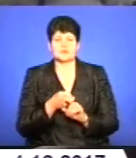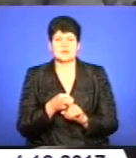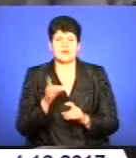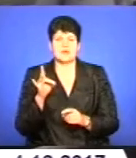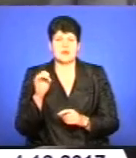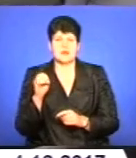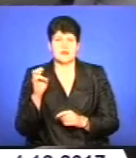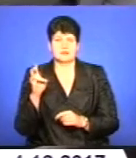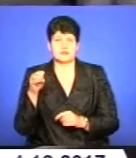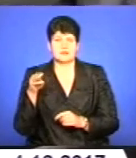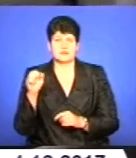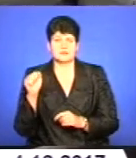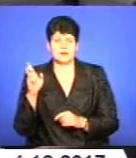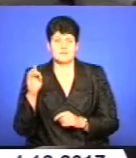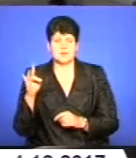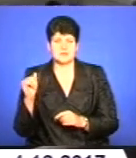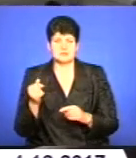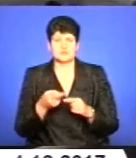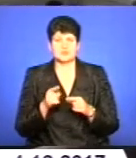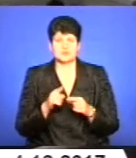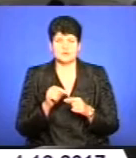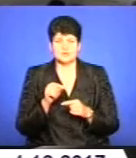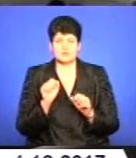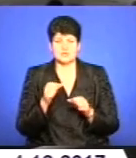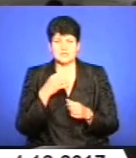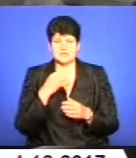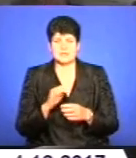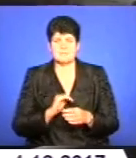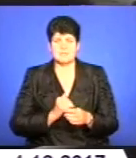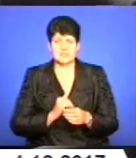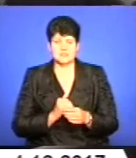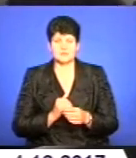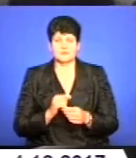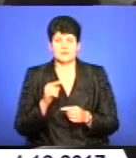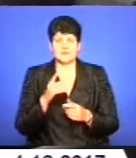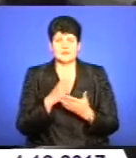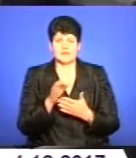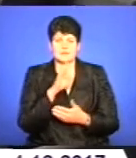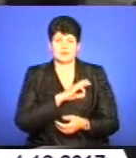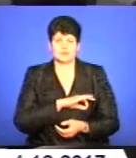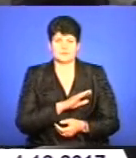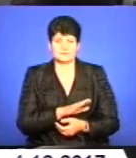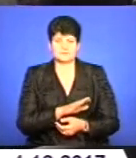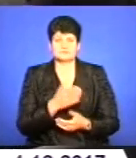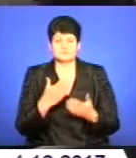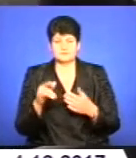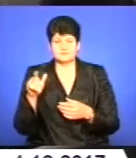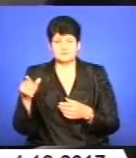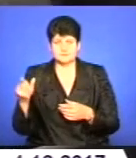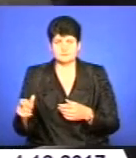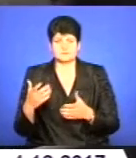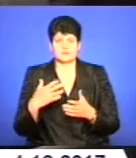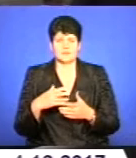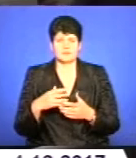рентабельності самого цього, сказати можна, бізнесу, то він є прибутковим. Якщо людина, тобто